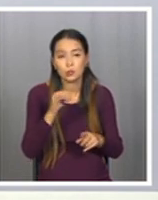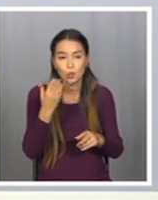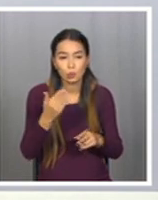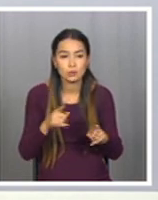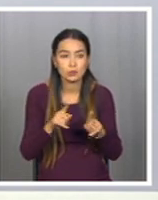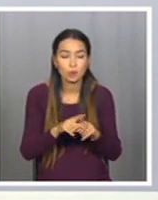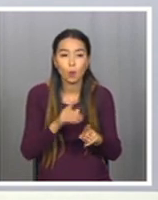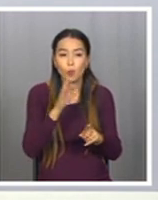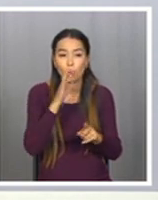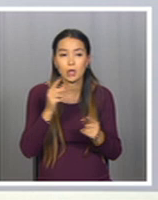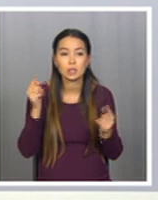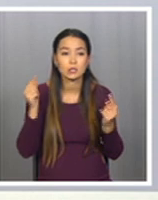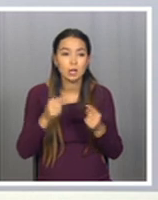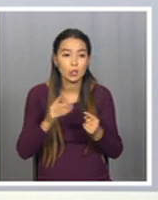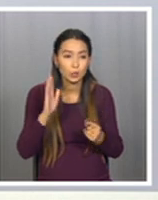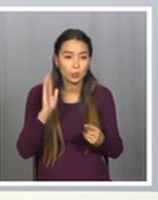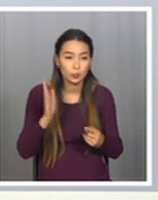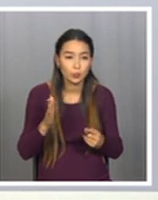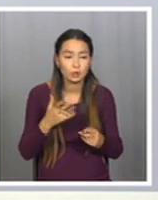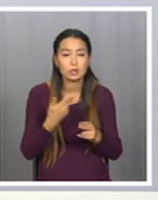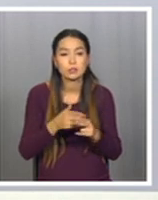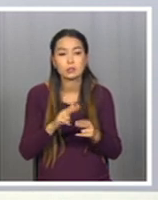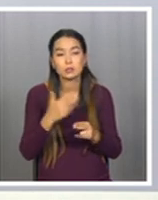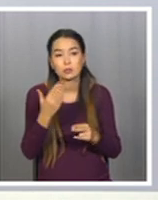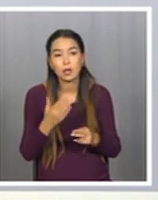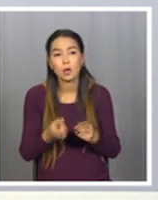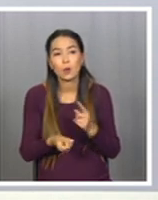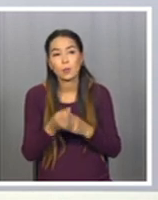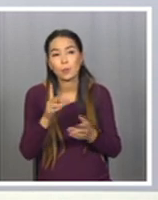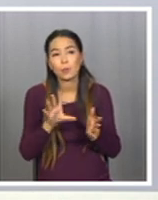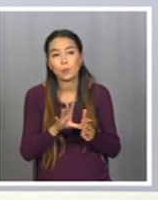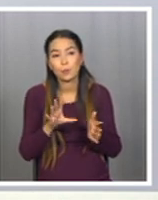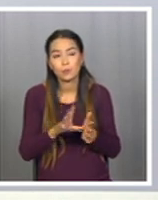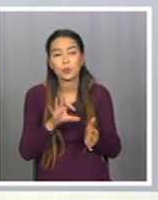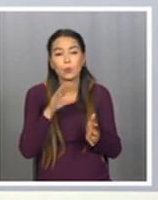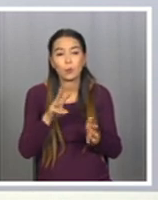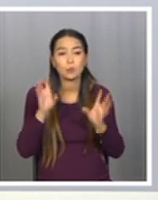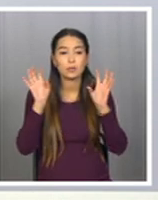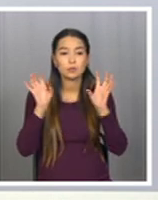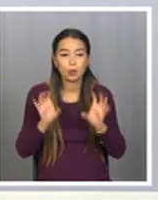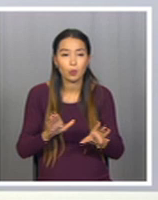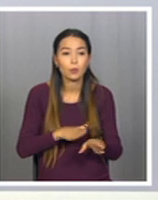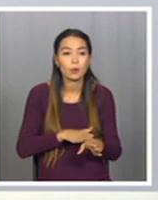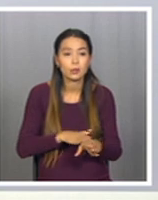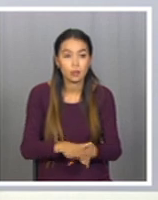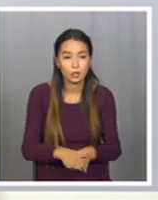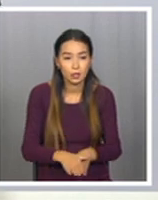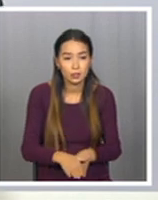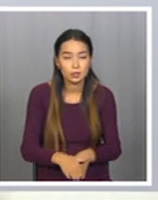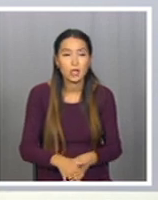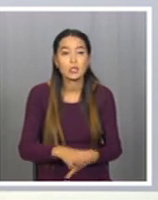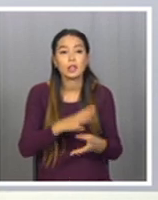болады. Және айнымалы тоққа жалғанған кезде де бізде Ом заңы орындалады екен. Нәтижесінде